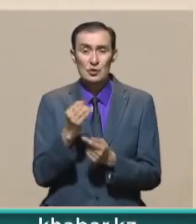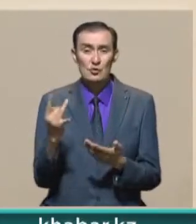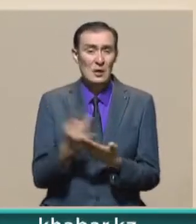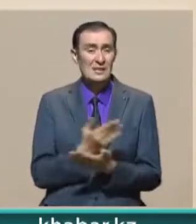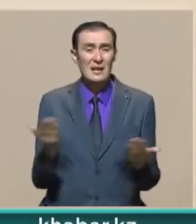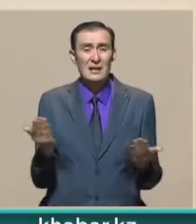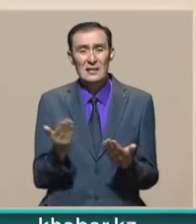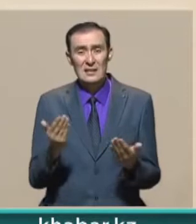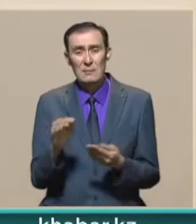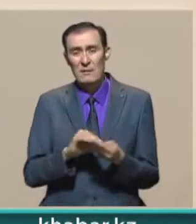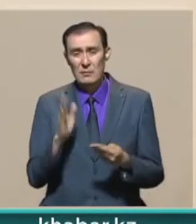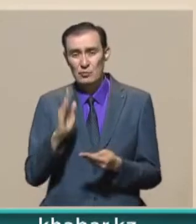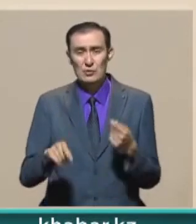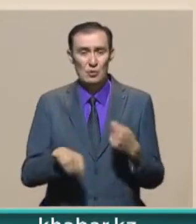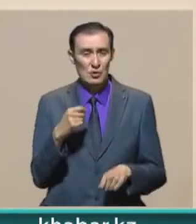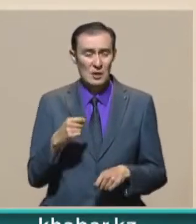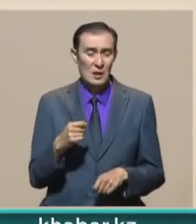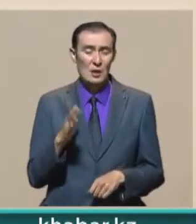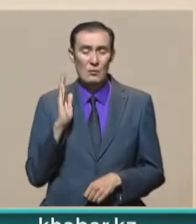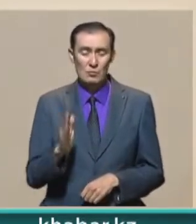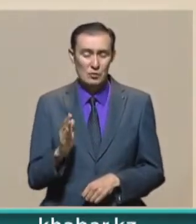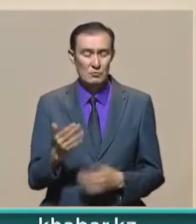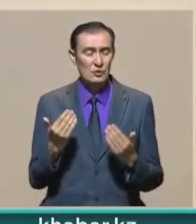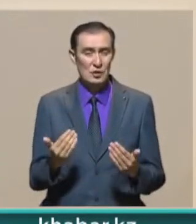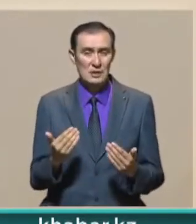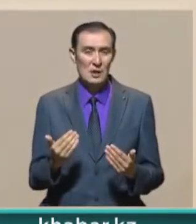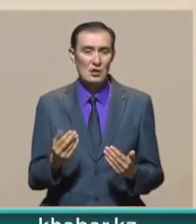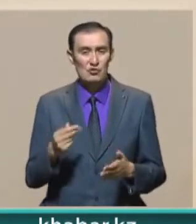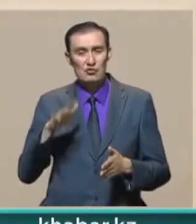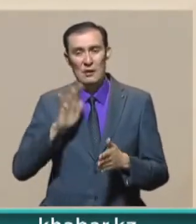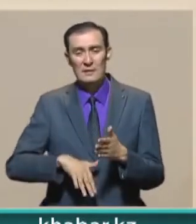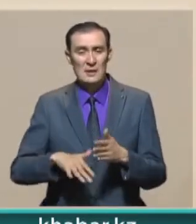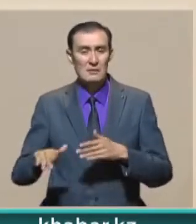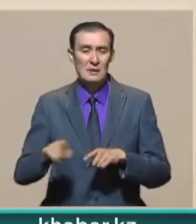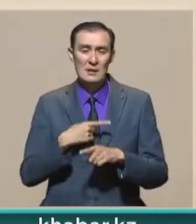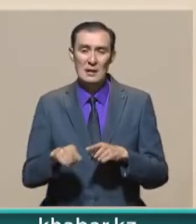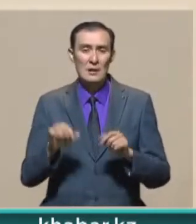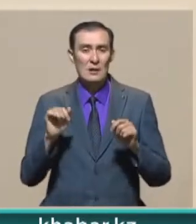какие-то повторятся будут, я думаю, этот момент будем решать уже как бы в штрафном порядке. Или же надо